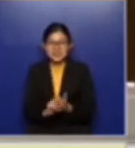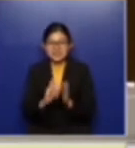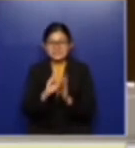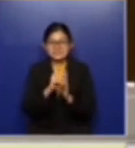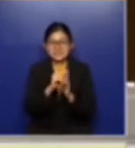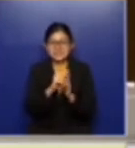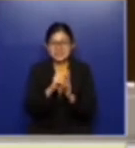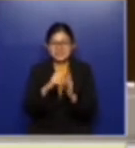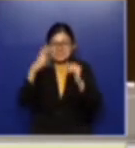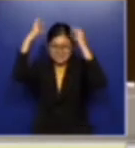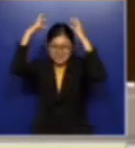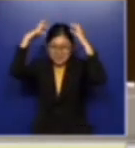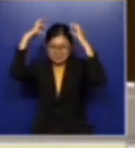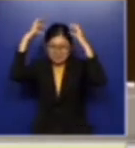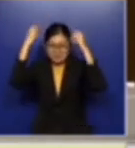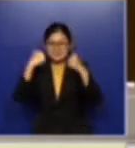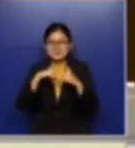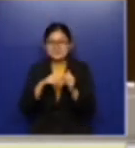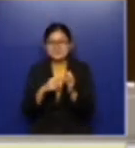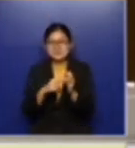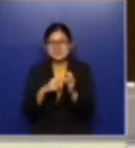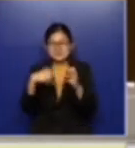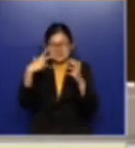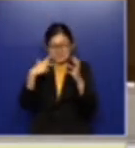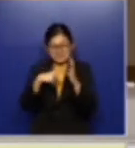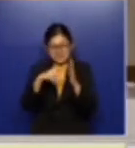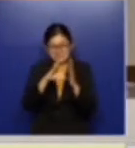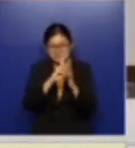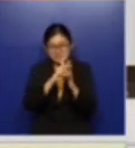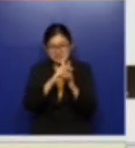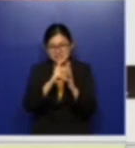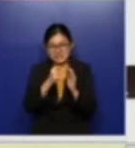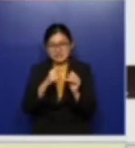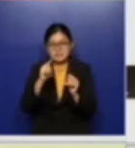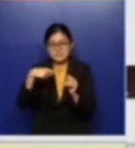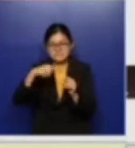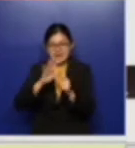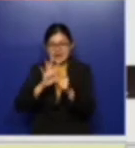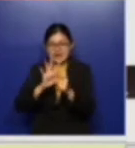บุรีชัยนาทป่าสักเส้นนี้เ